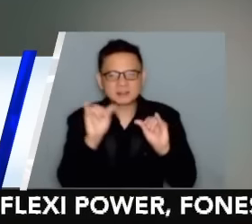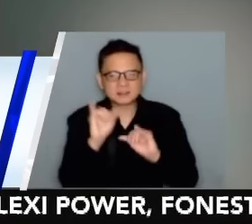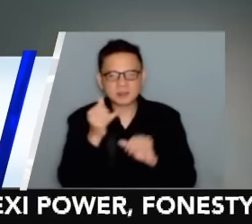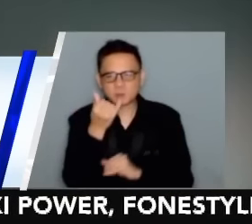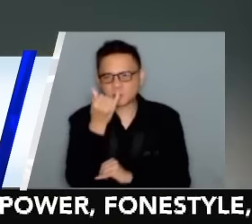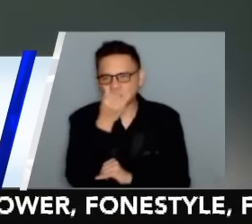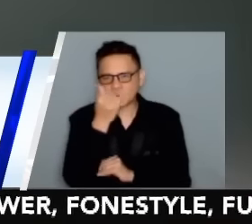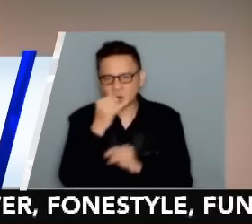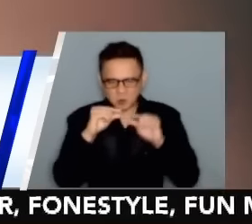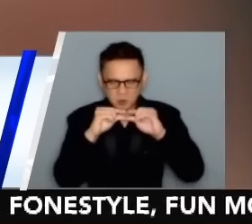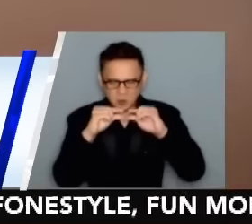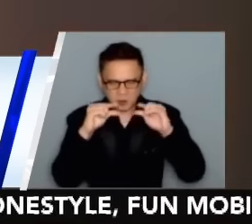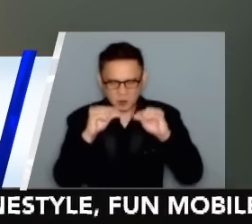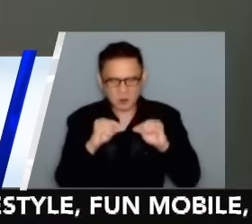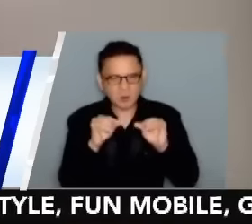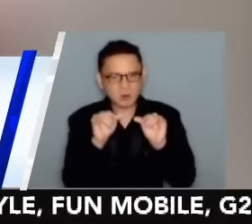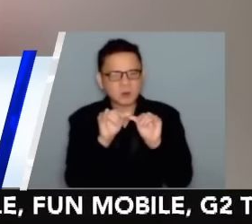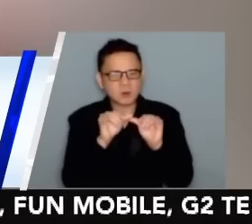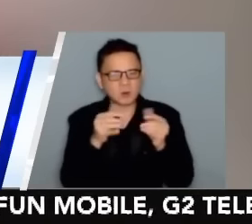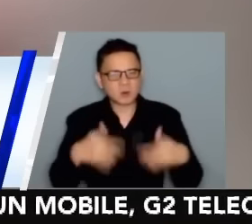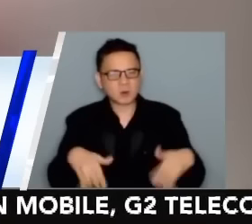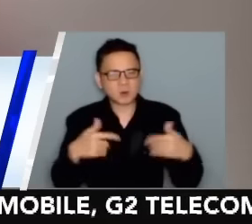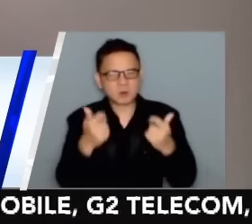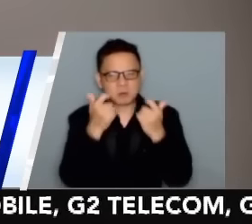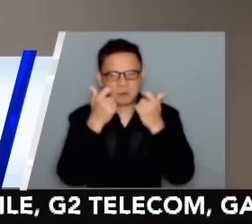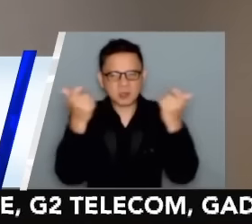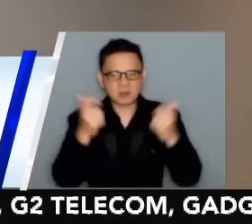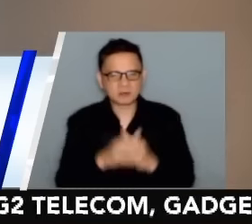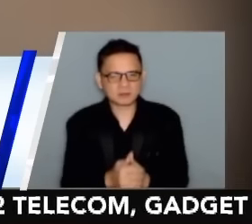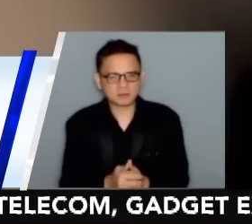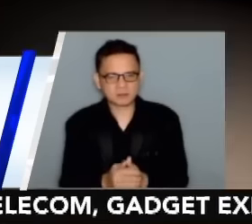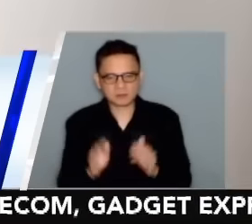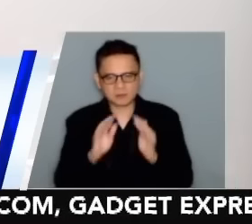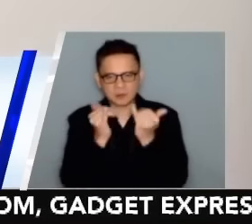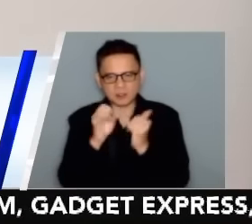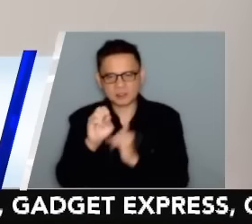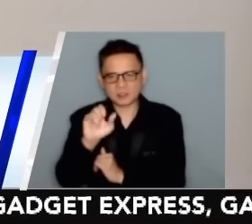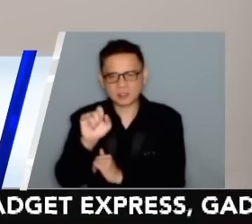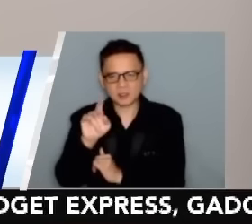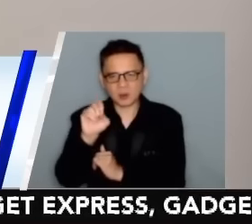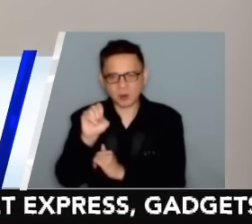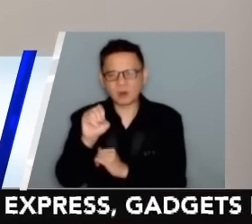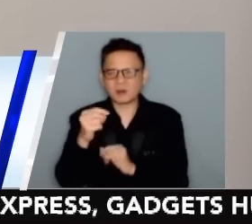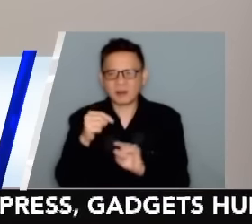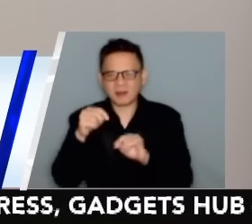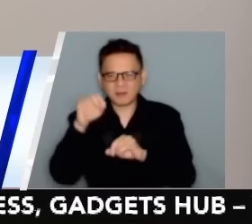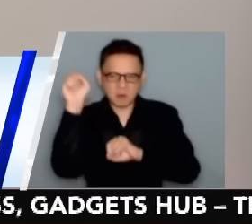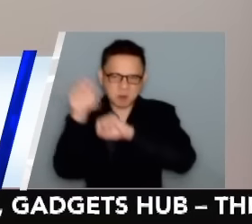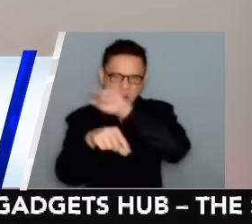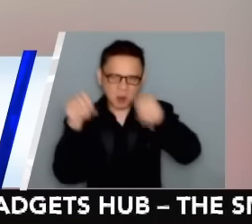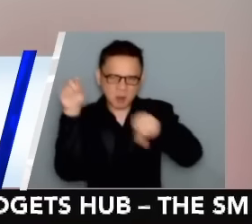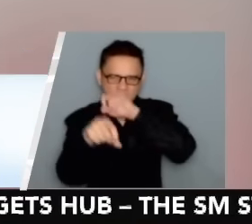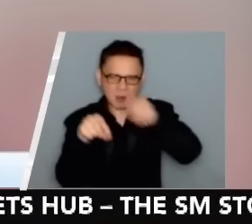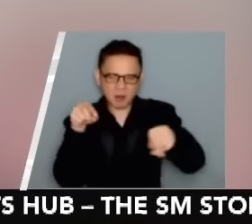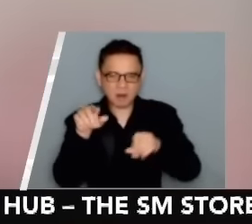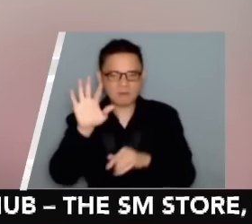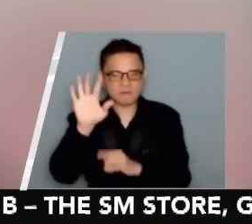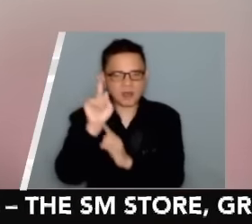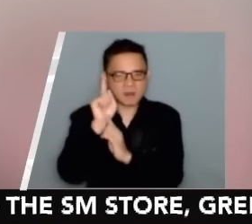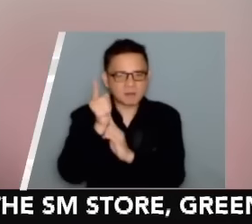ulan naranasan po yan sa Barangay s sa bayan ng banga tumagal ng halos limang minuto ang Hill